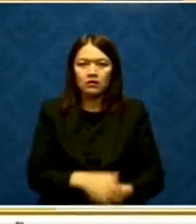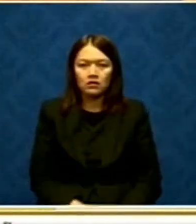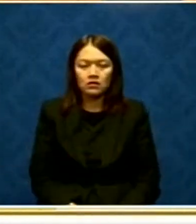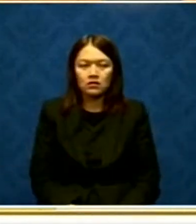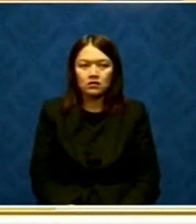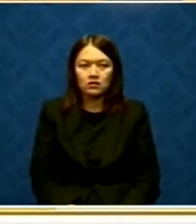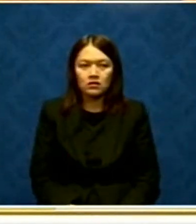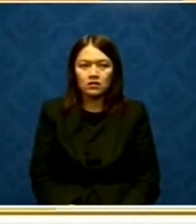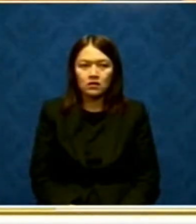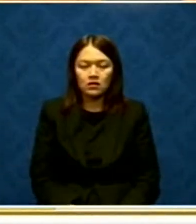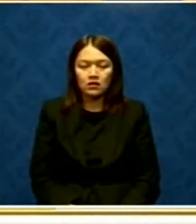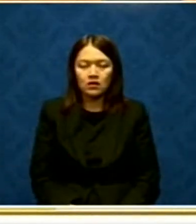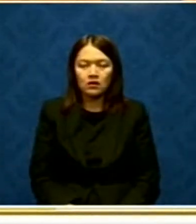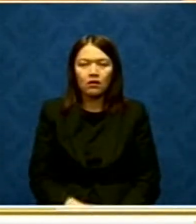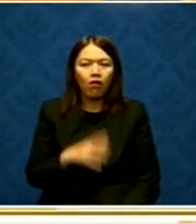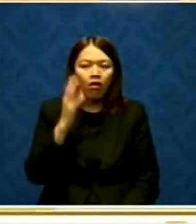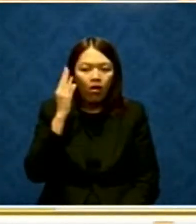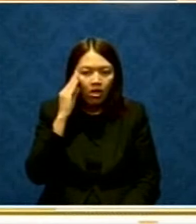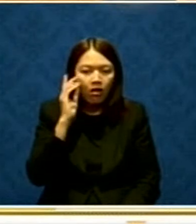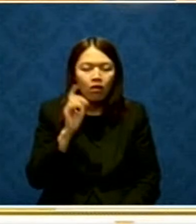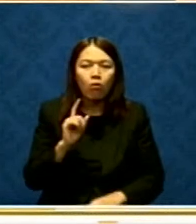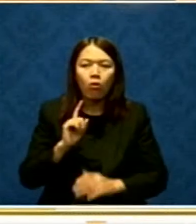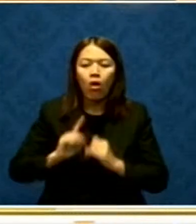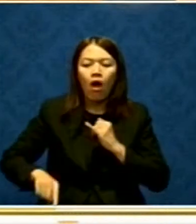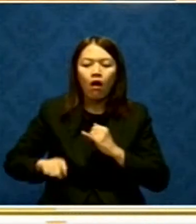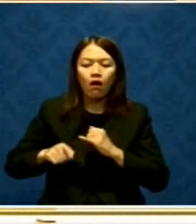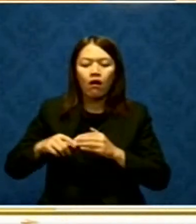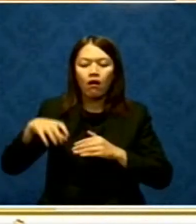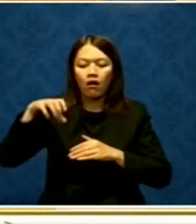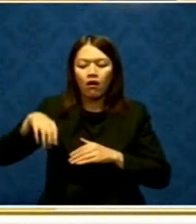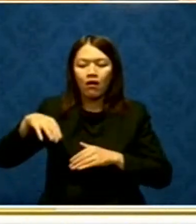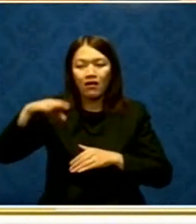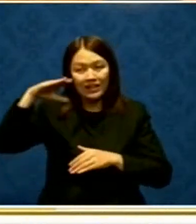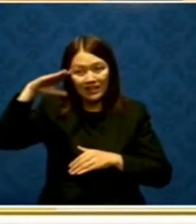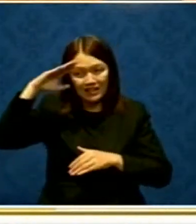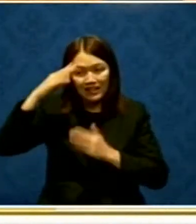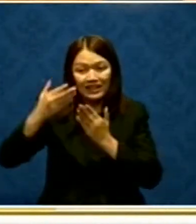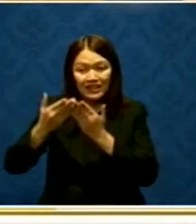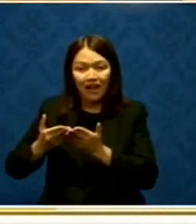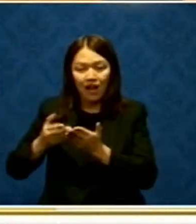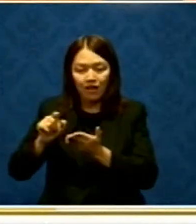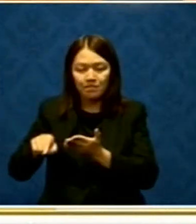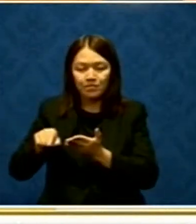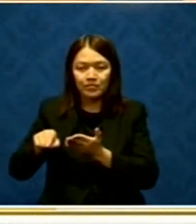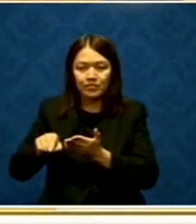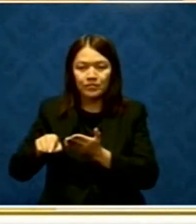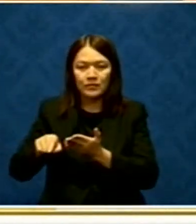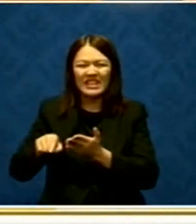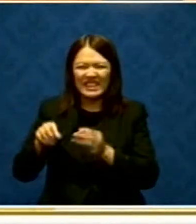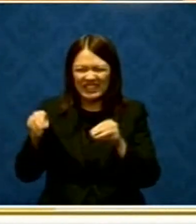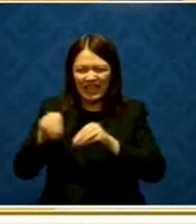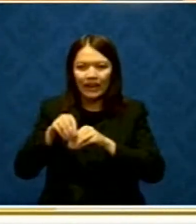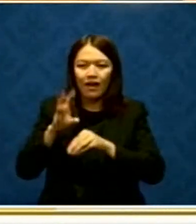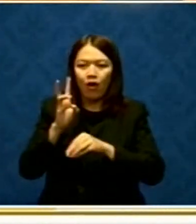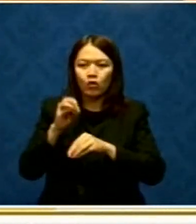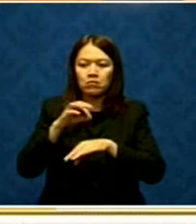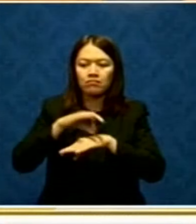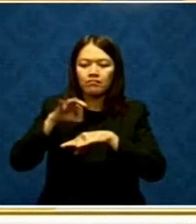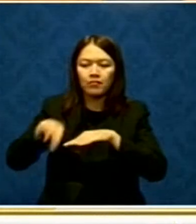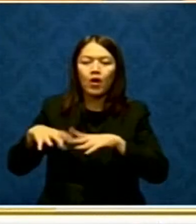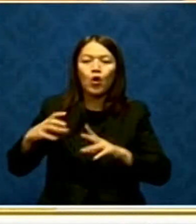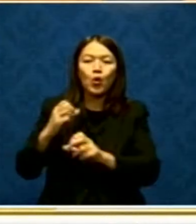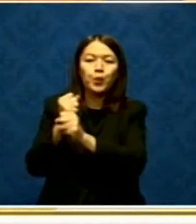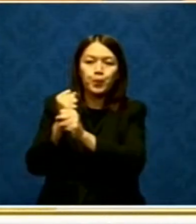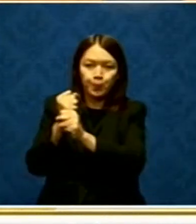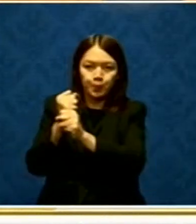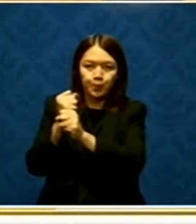ล่าสุดทราบพร้อมกันเนี่ยว่าทางกองทัพเรือโดยผู้บัญชาการกองทัพเรือท่านที่กำลังจะเกษียณเนี่ยท่านบอกว่าท่านสรุป